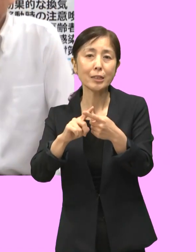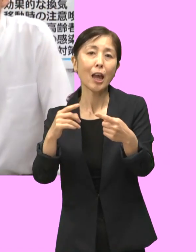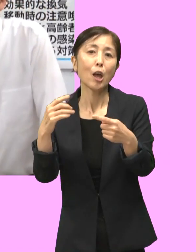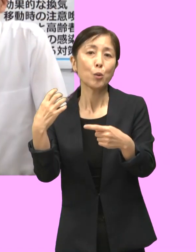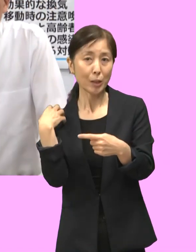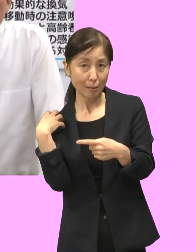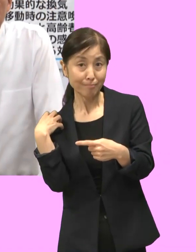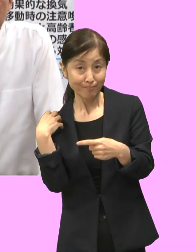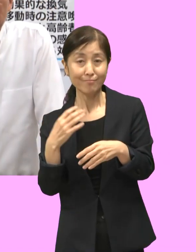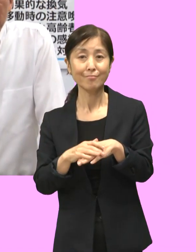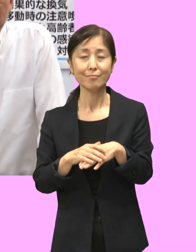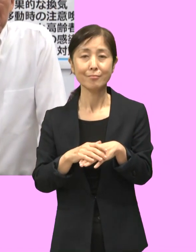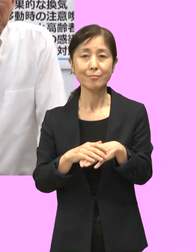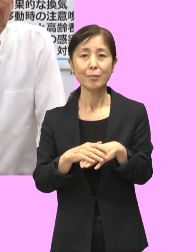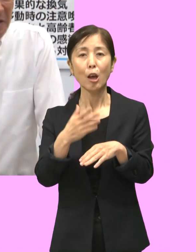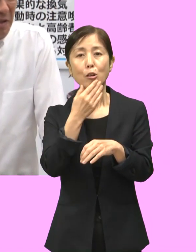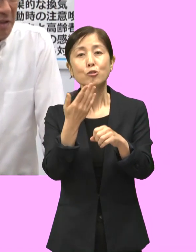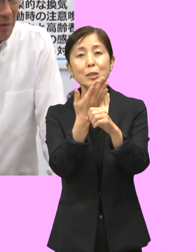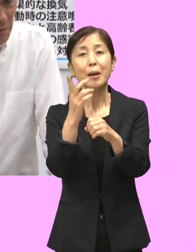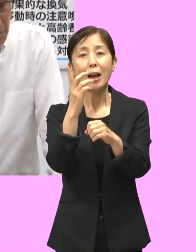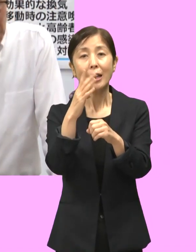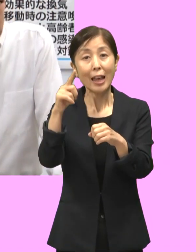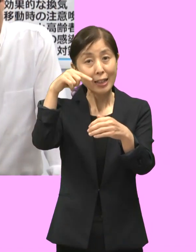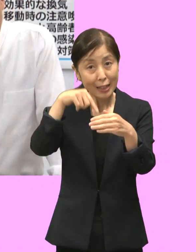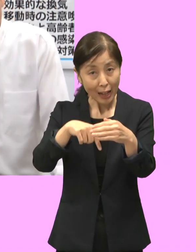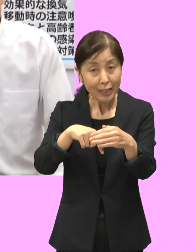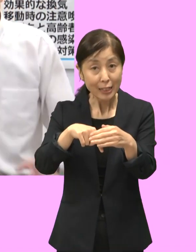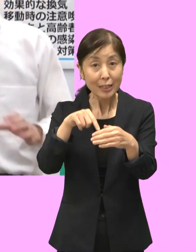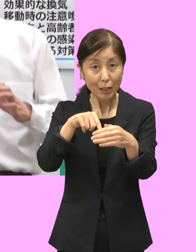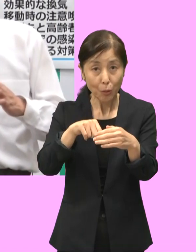から福島県内でいうと、